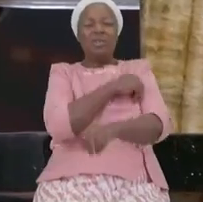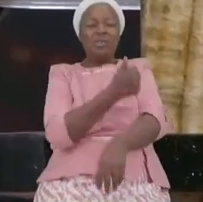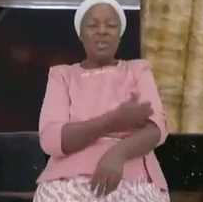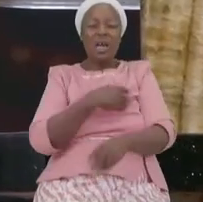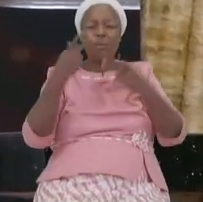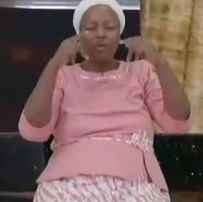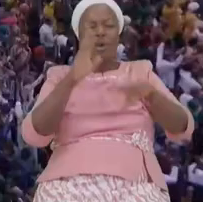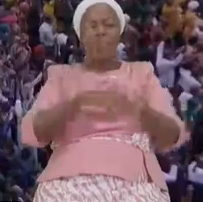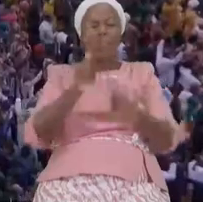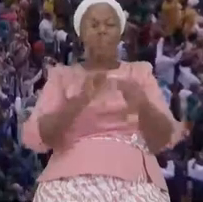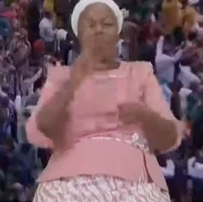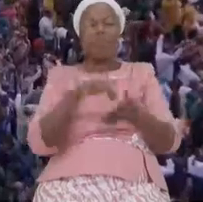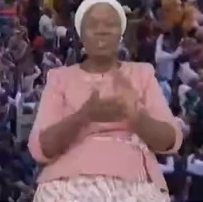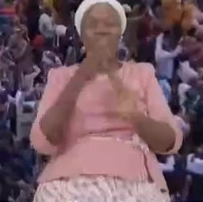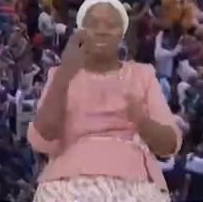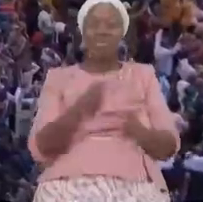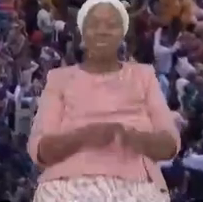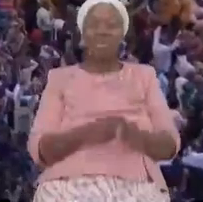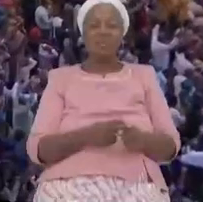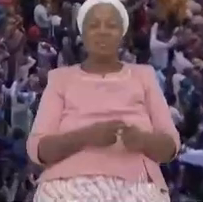de Jésus. Seigneur,